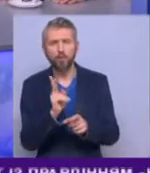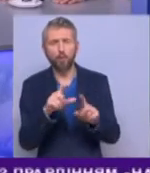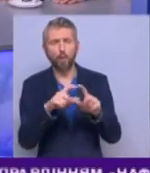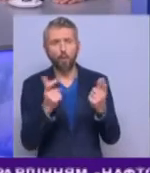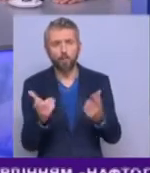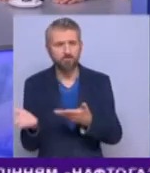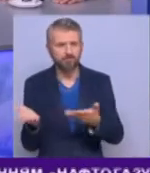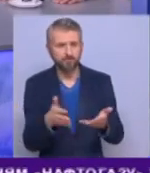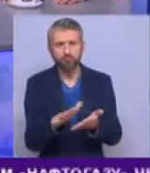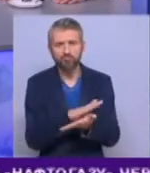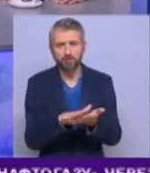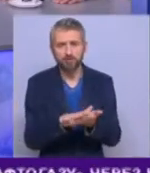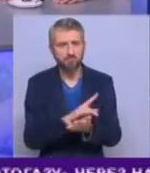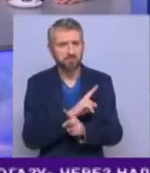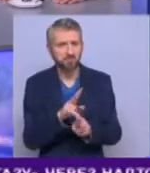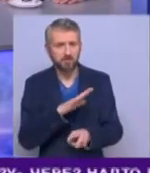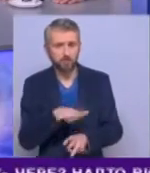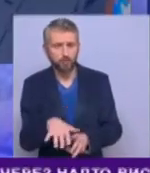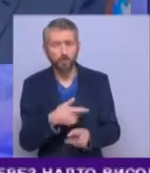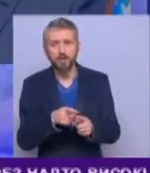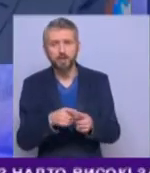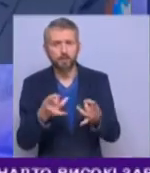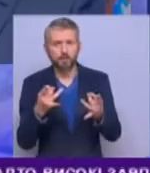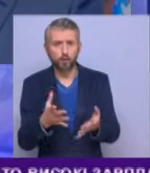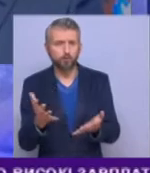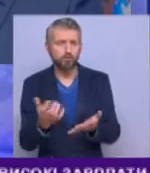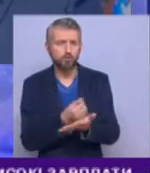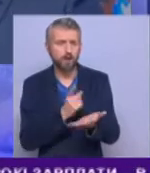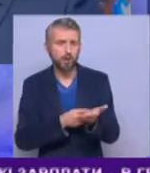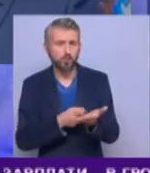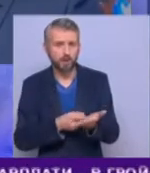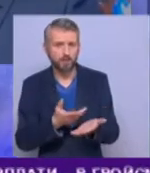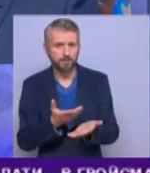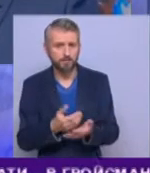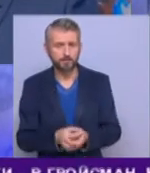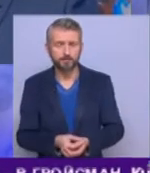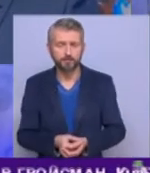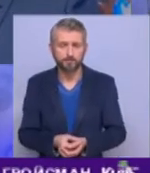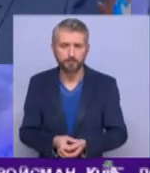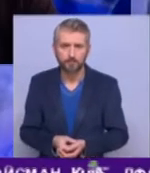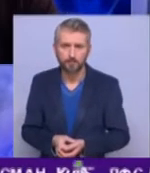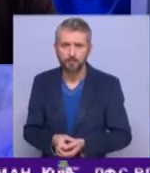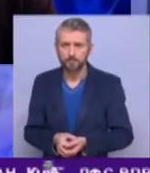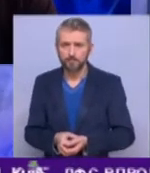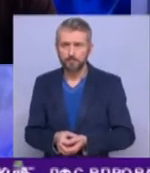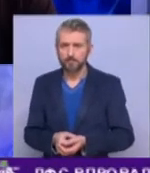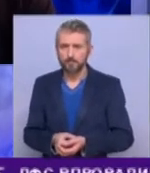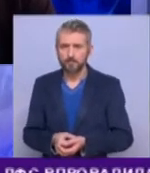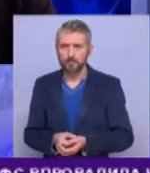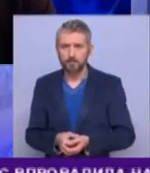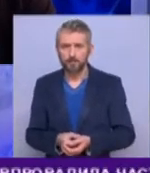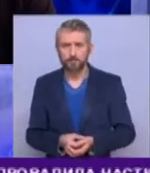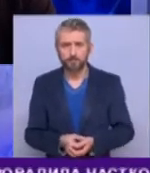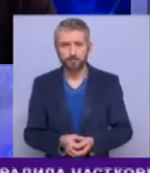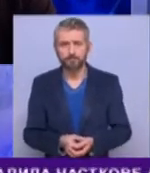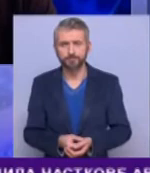йдіть, щось там чистять, ніхто не ходив, це правда. Це просто знайшли аргументи, як вам здається. Я маю на увазі до